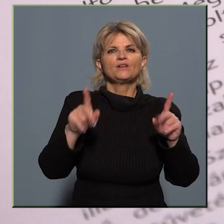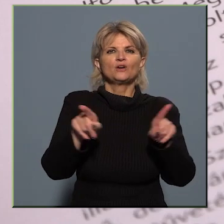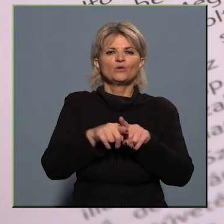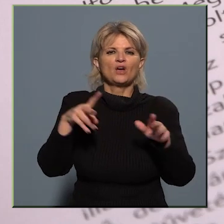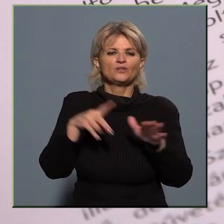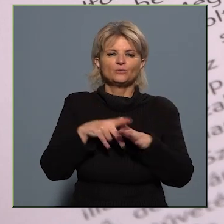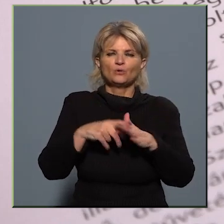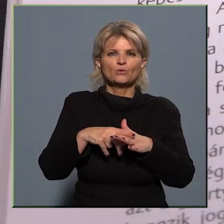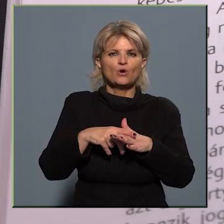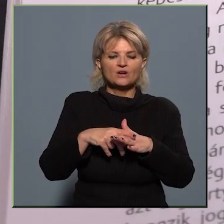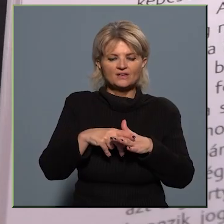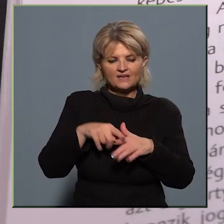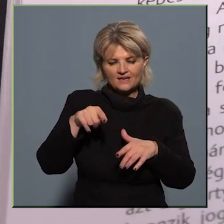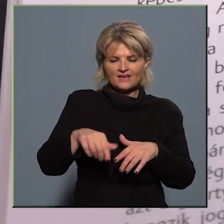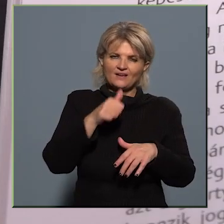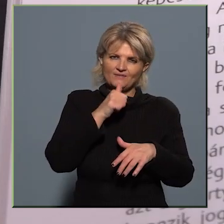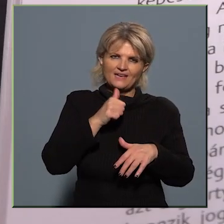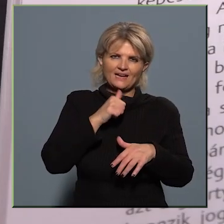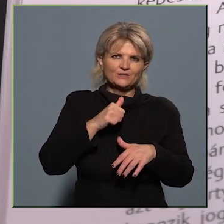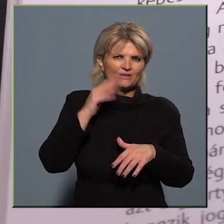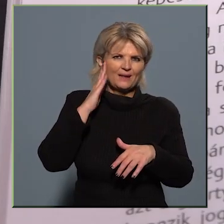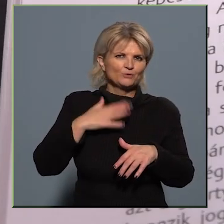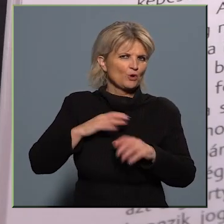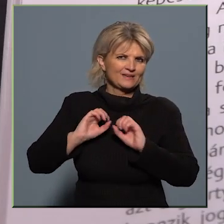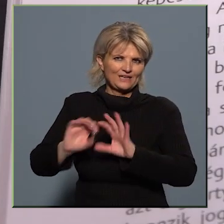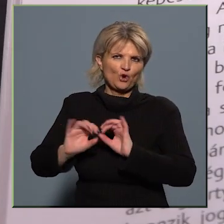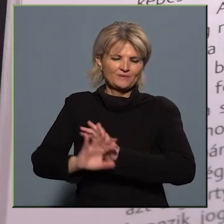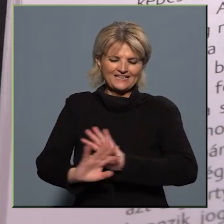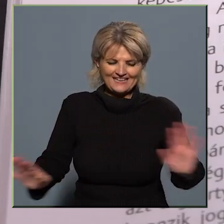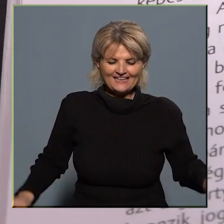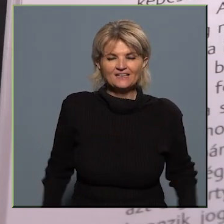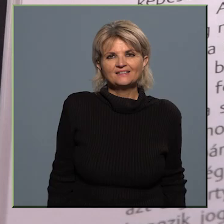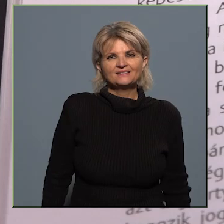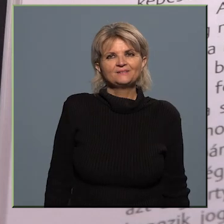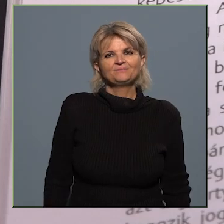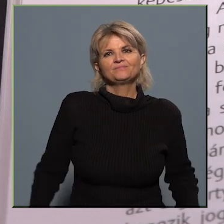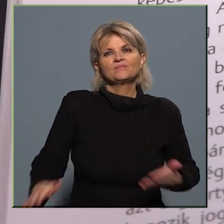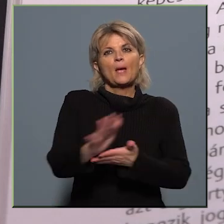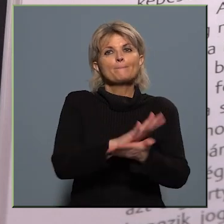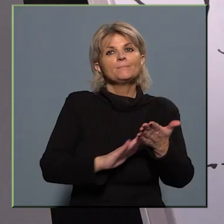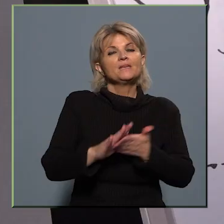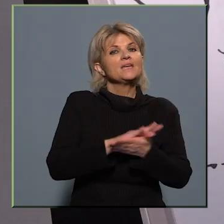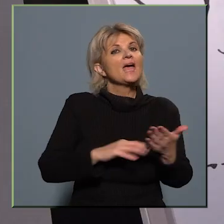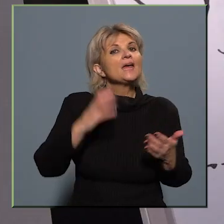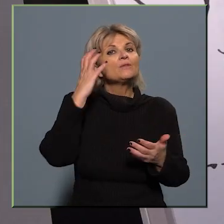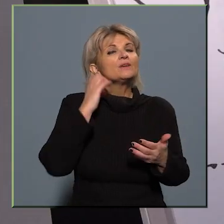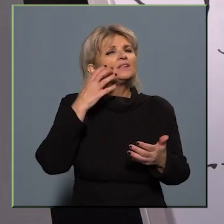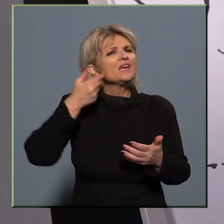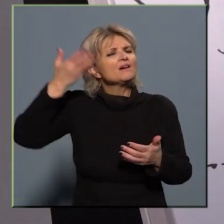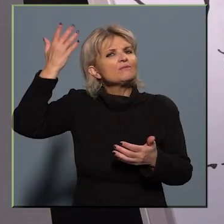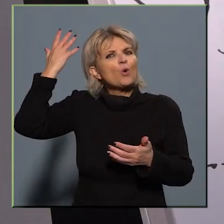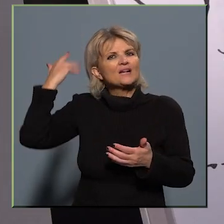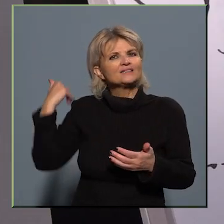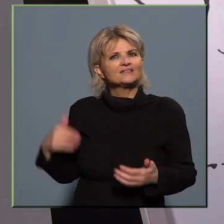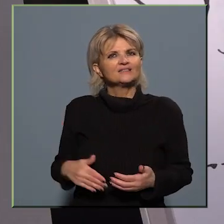tudok megszabadulni, többek között ez is, igen. És milyen vidékre, milyen időkbe röpít bennünket vissza,